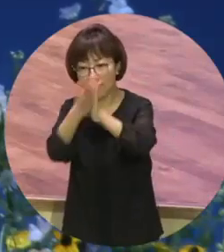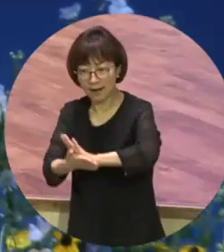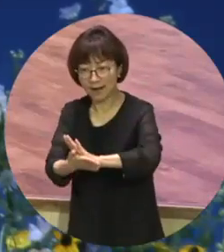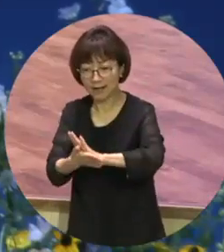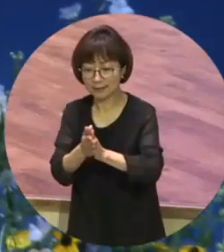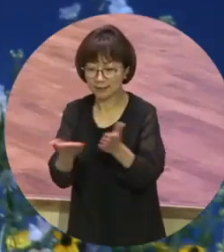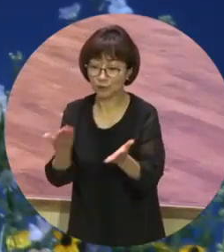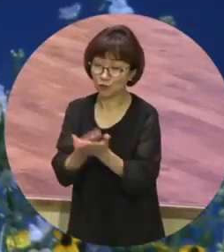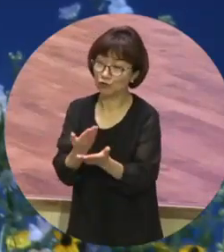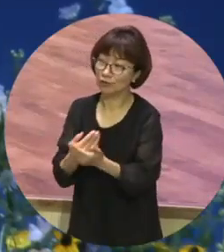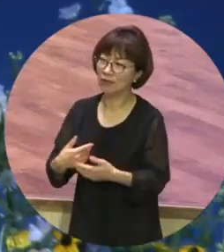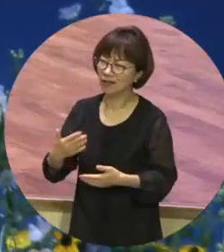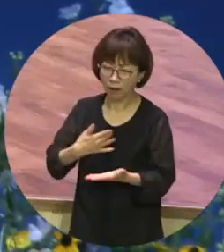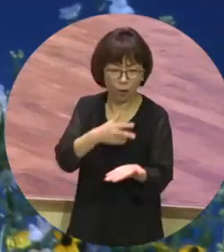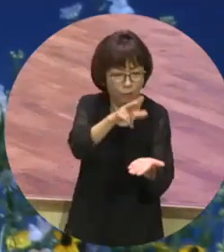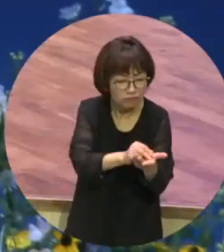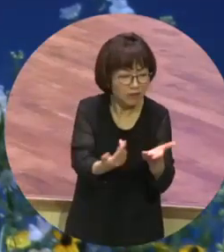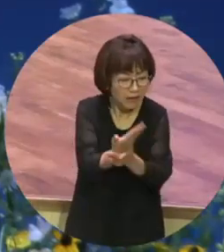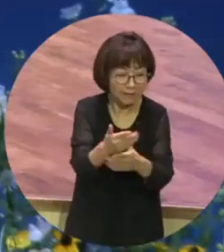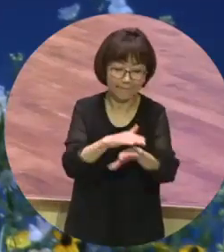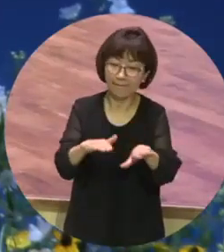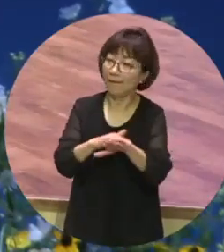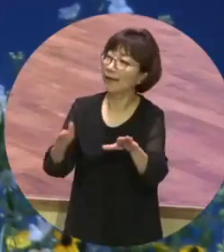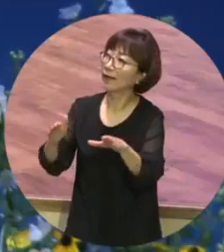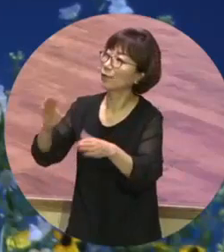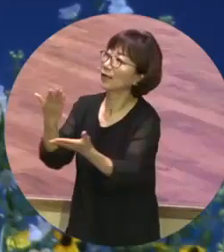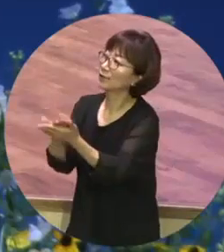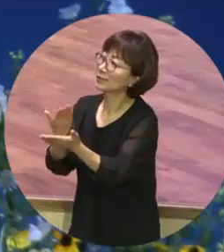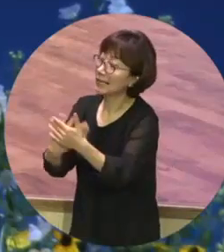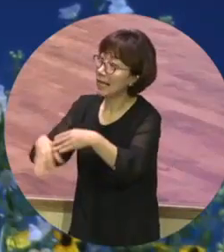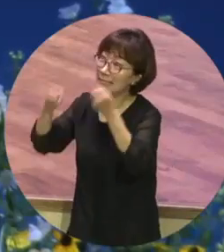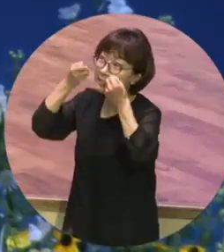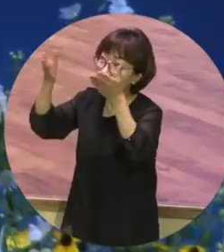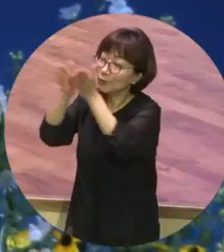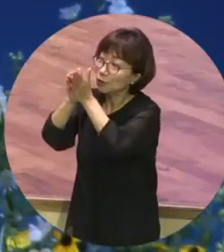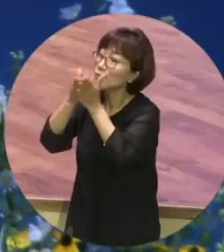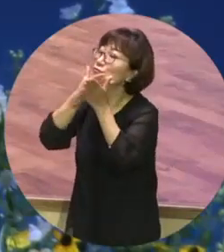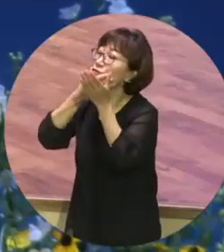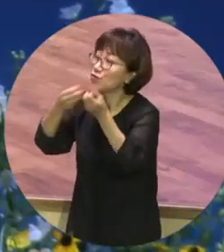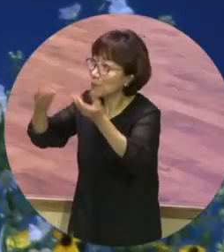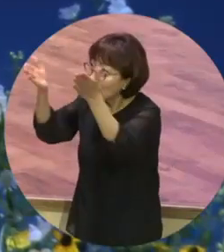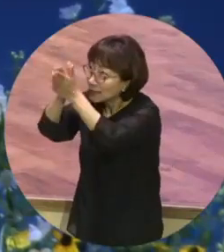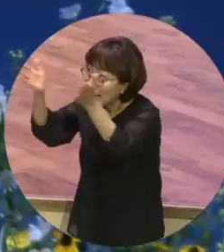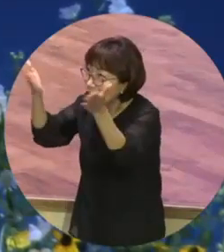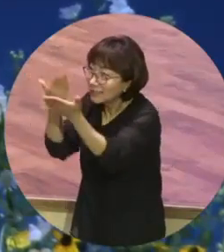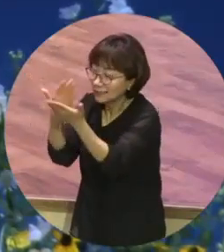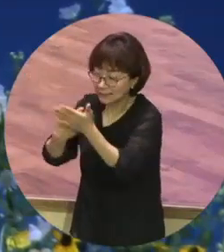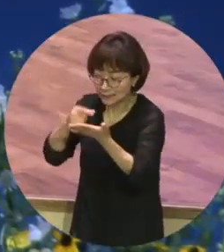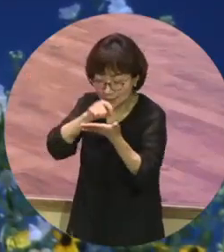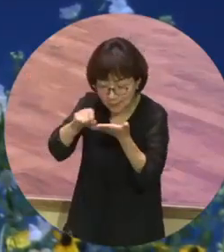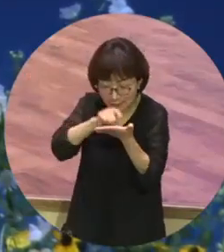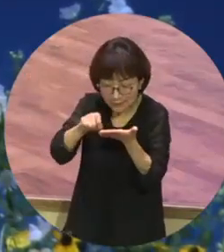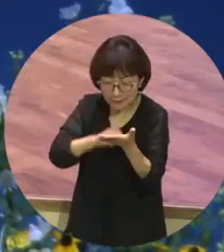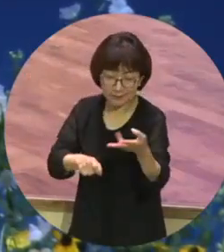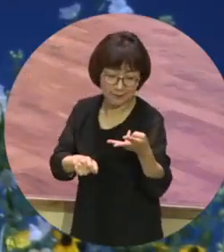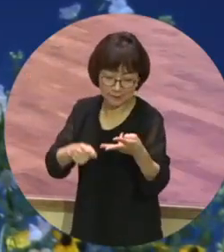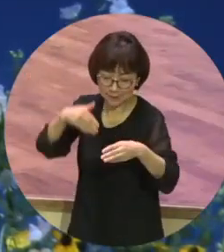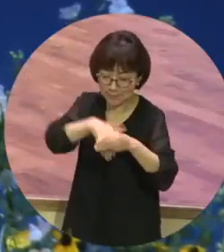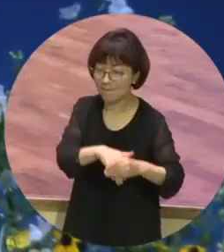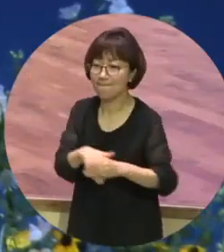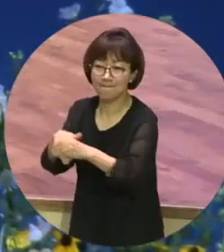모든 문제가 해결되는 놀라운 기회가 되게 하여 주옵시고 새로운 축복이만한 기회가 되게 하여 주옵소서. 왜 감사할 줄 모르냐